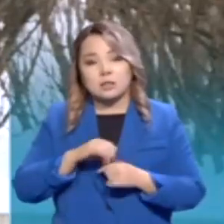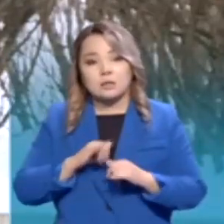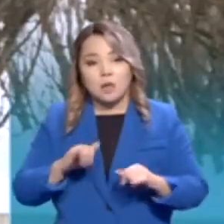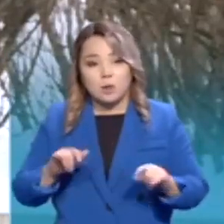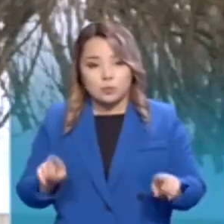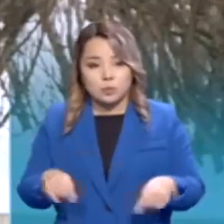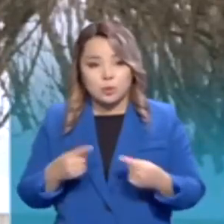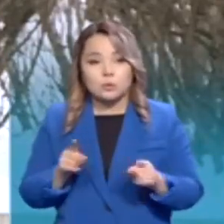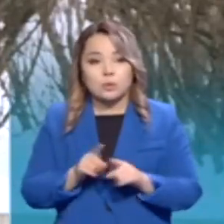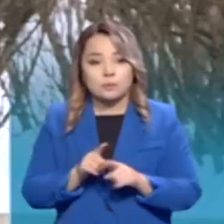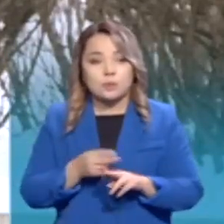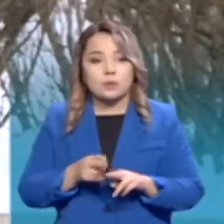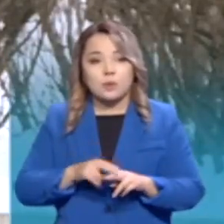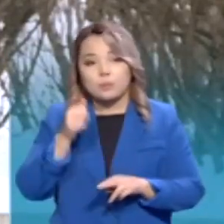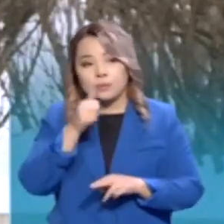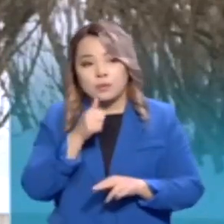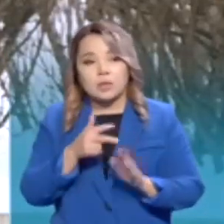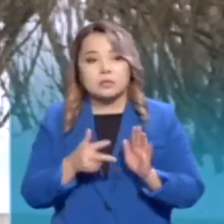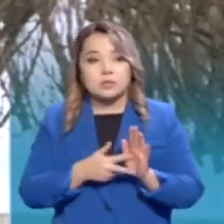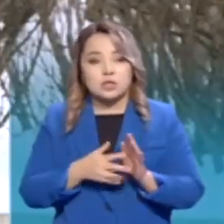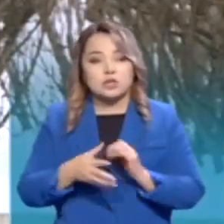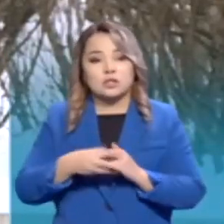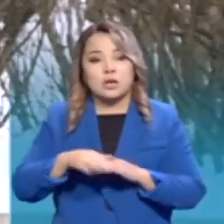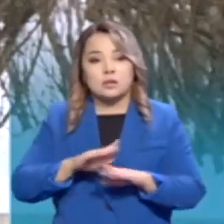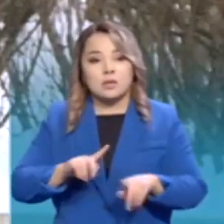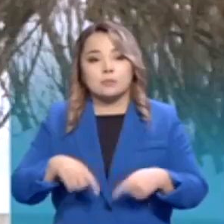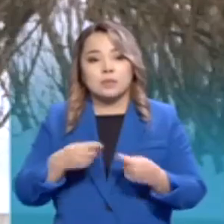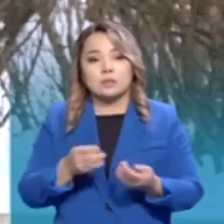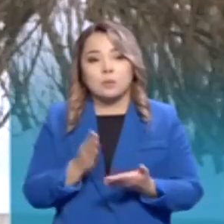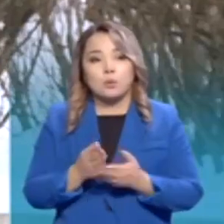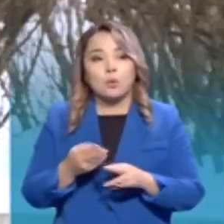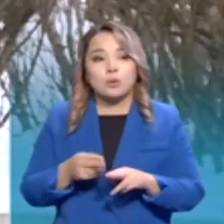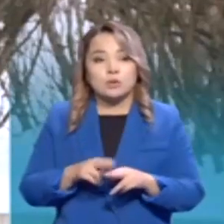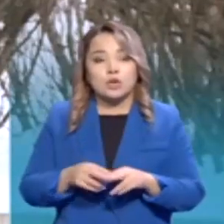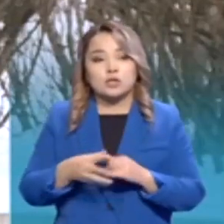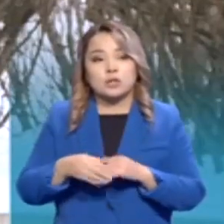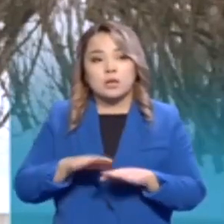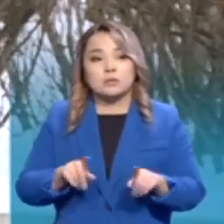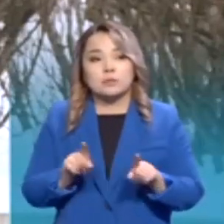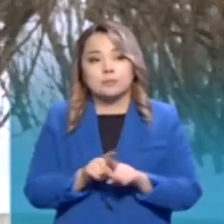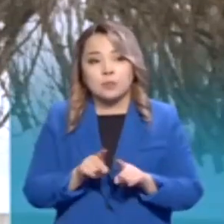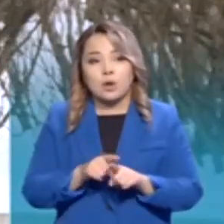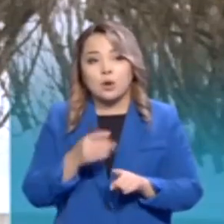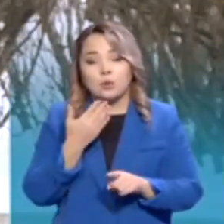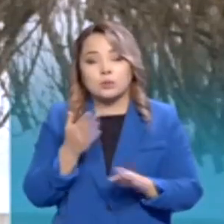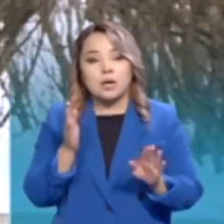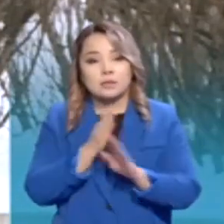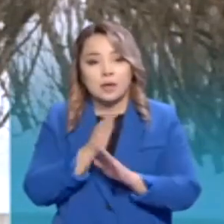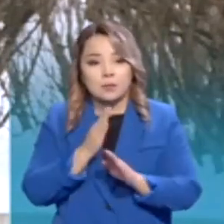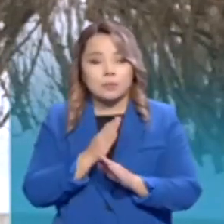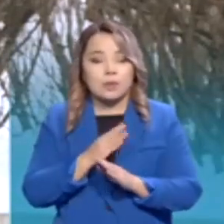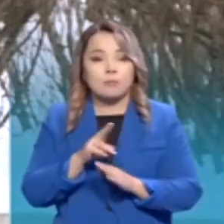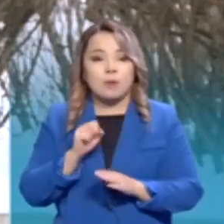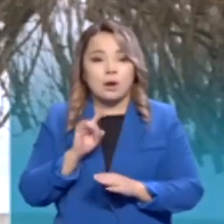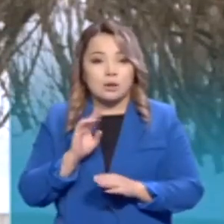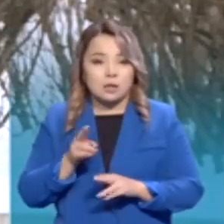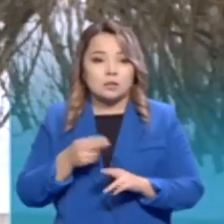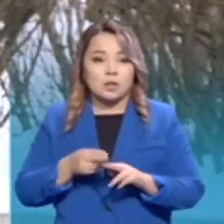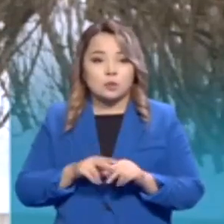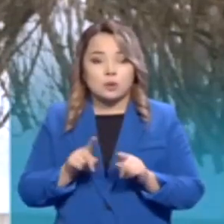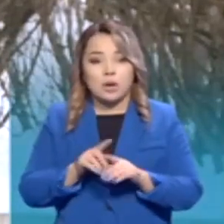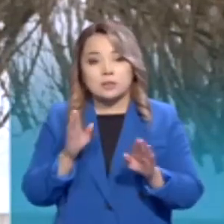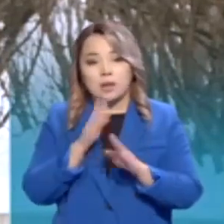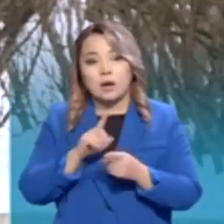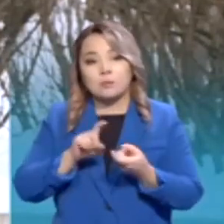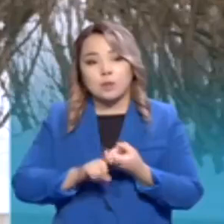дамытуға былтырғы жылы 8 жер телімі берілген болатын. Бұл жер телімдер ұлттық табиғи паркімен шектескен жаңағы табиғат